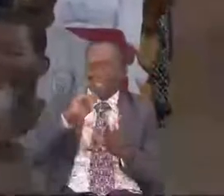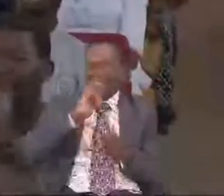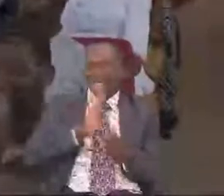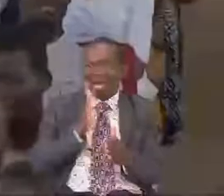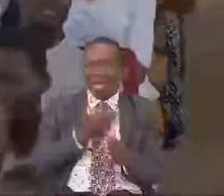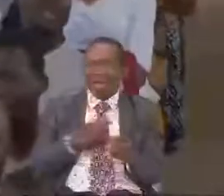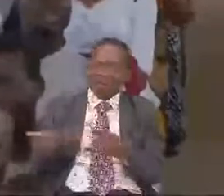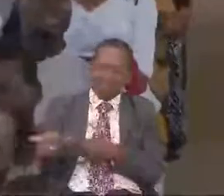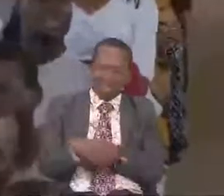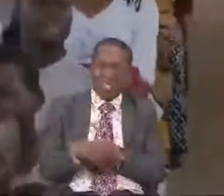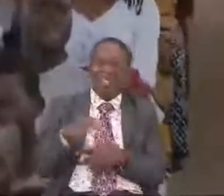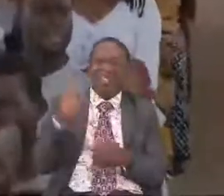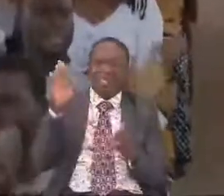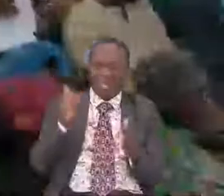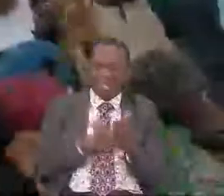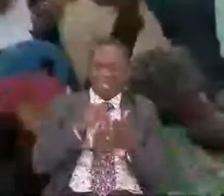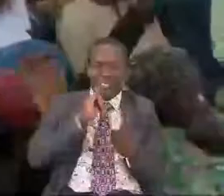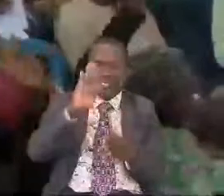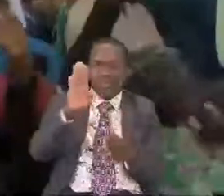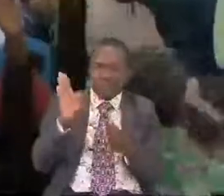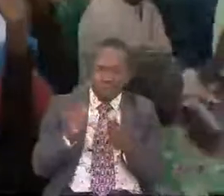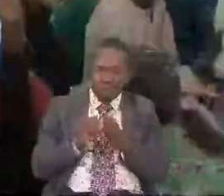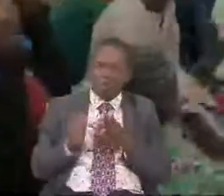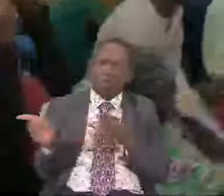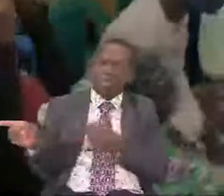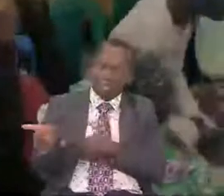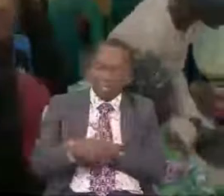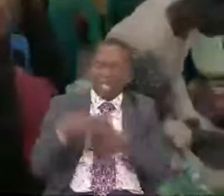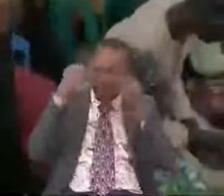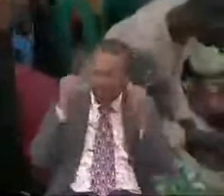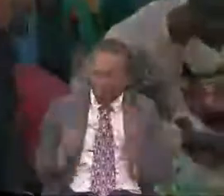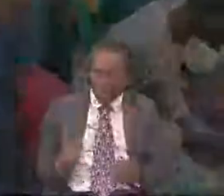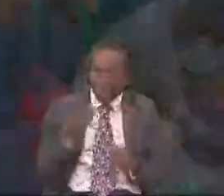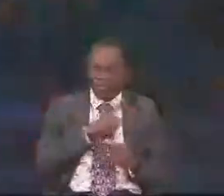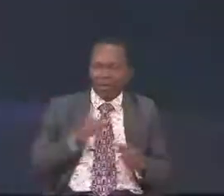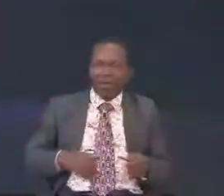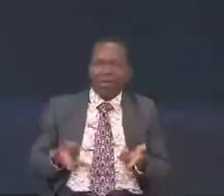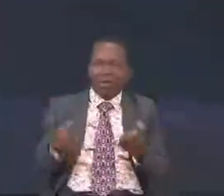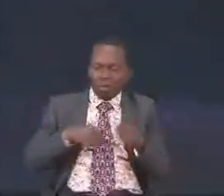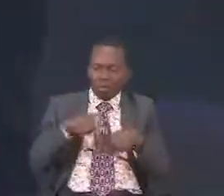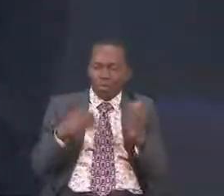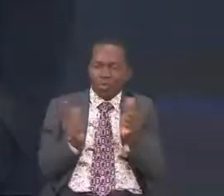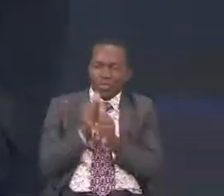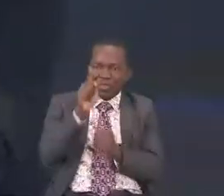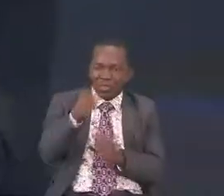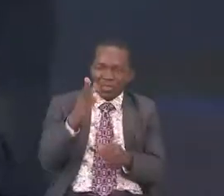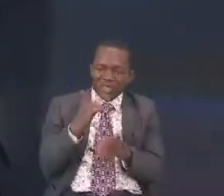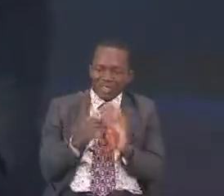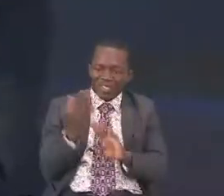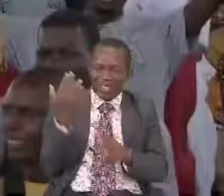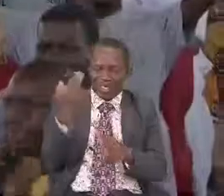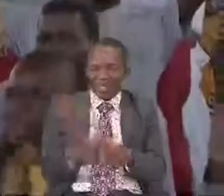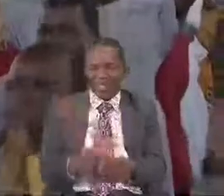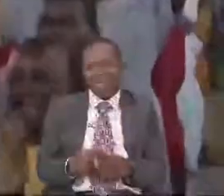C'est ton jour. Et la puissance du Seigneur ira avec toi au nom de Jésus.